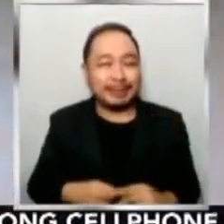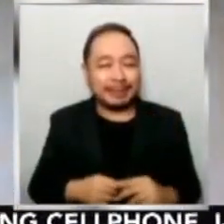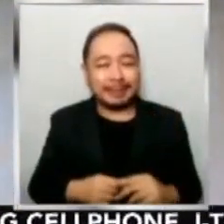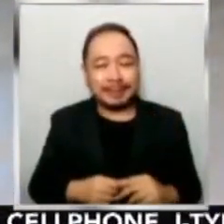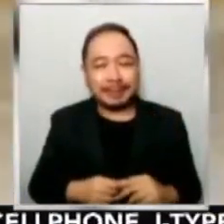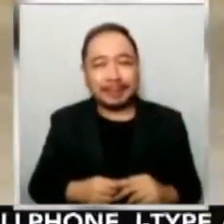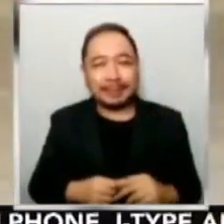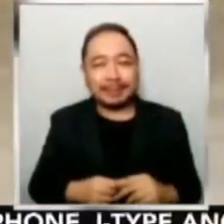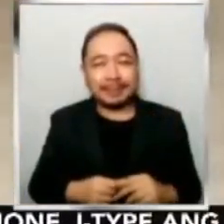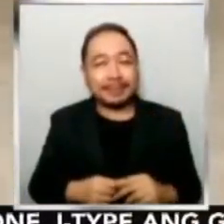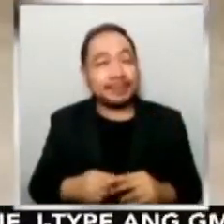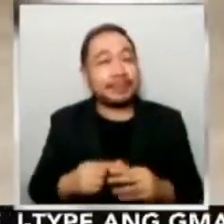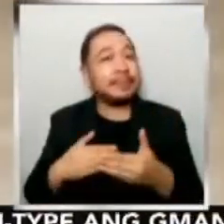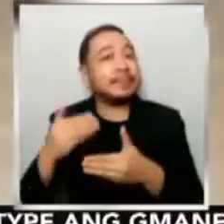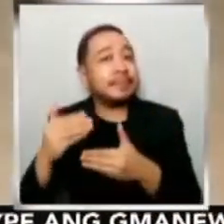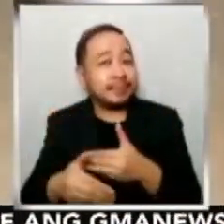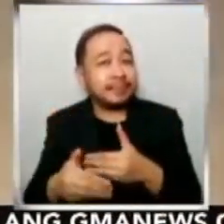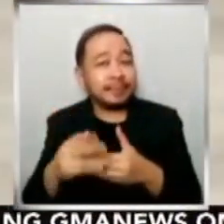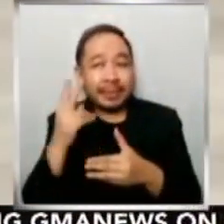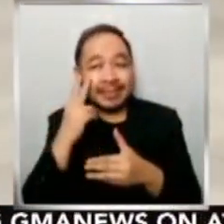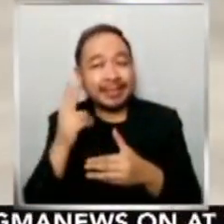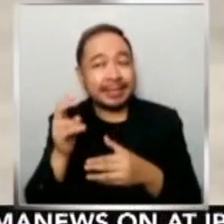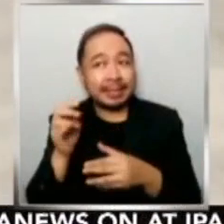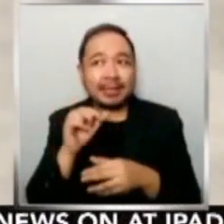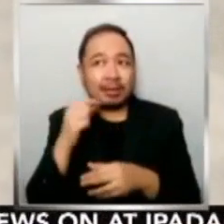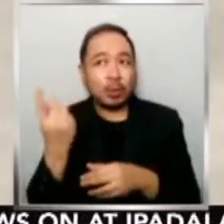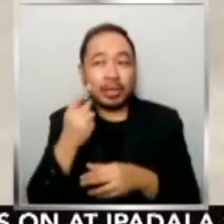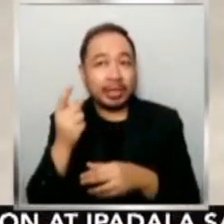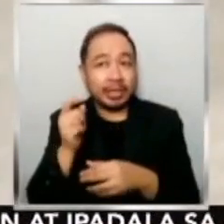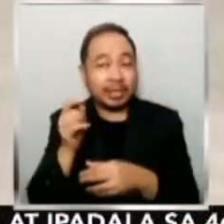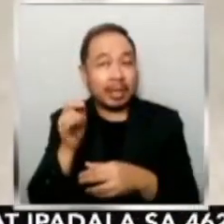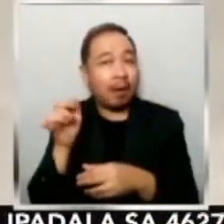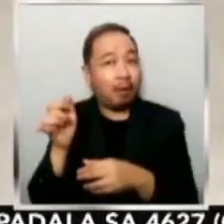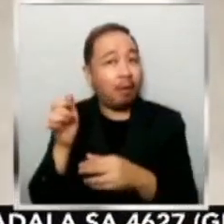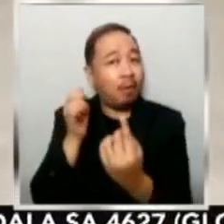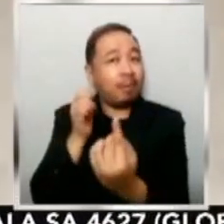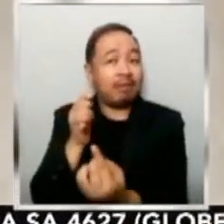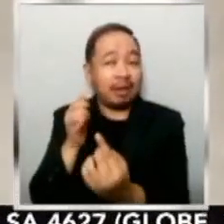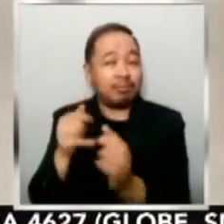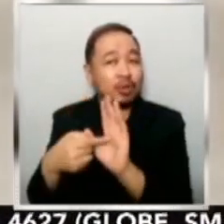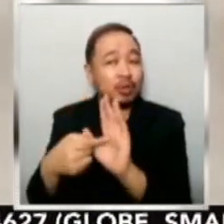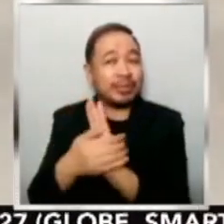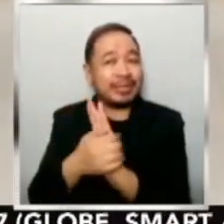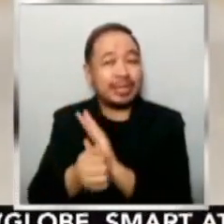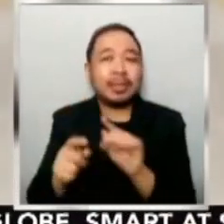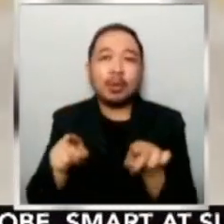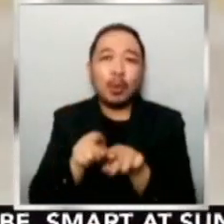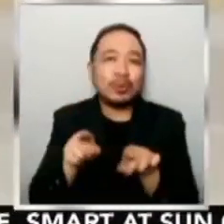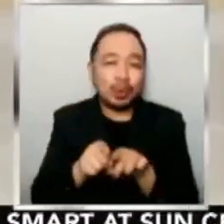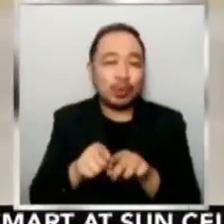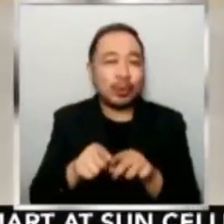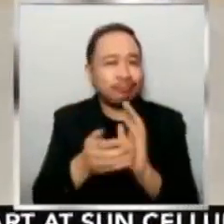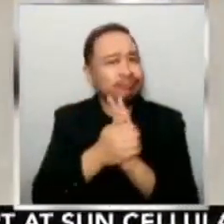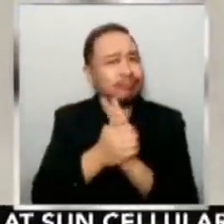Samantala, hindi lang on-cam, nagpamalas ng galing si Ashley, kundi sa loob ng skating rink din.